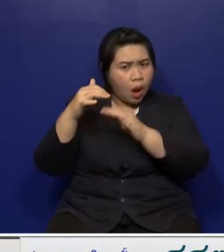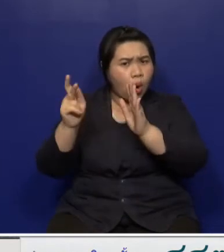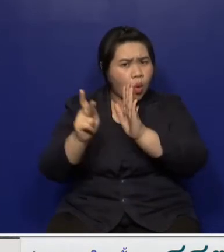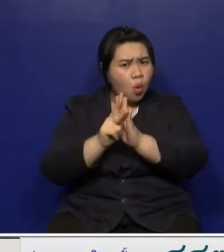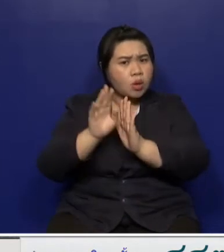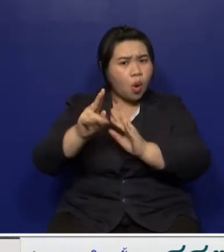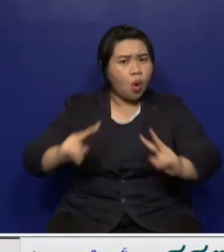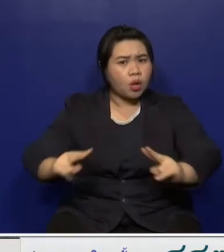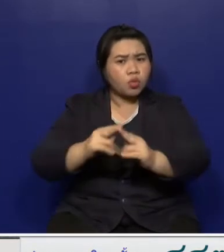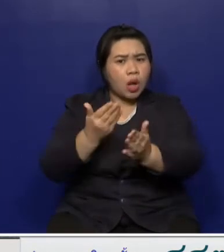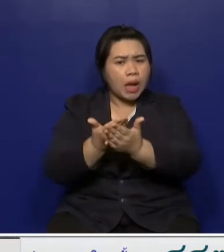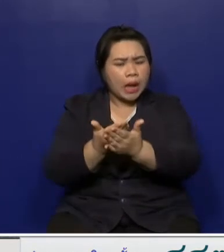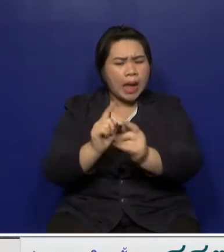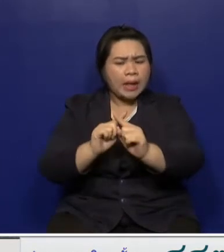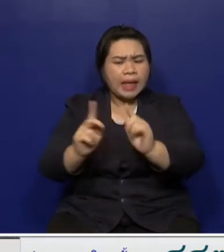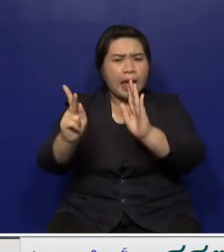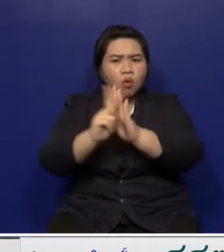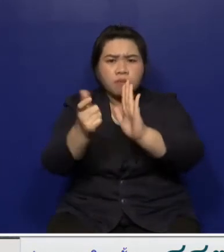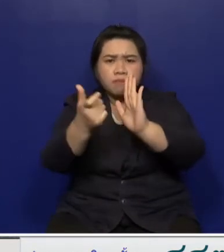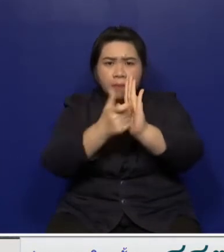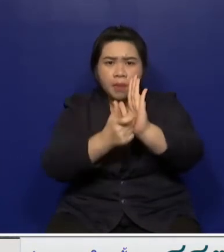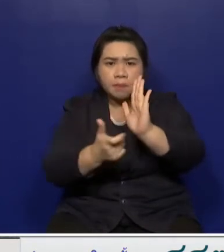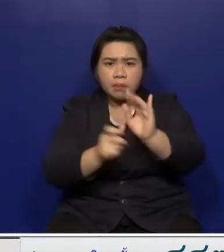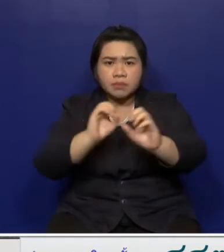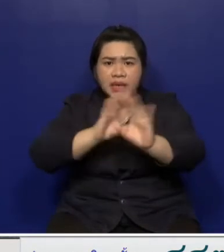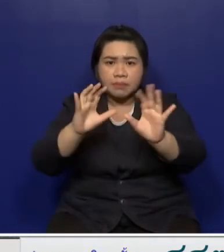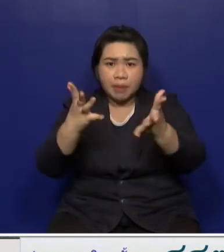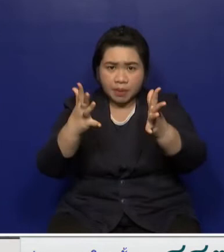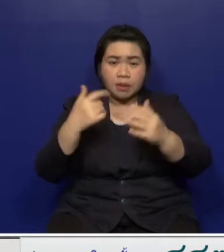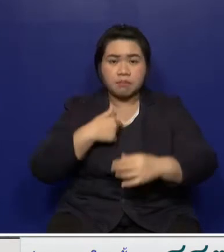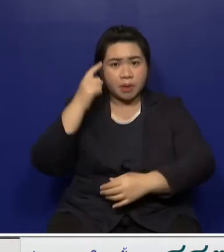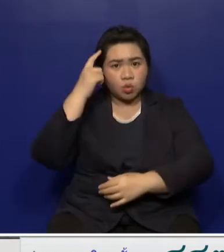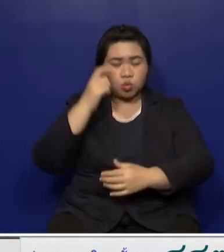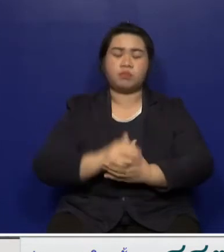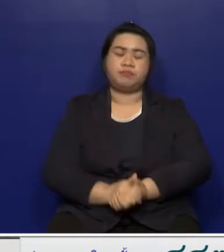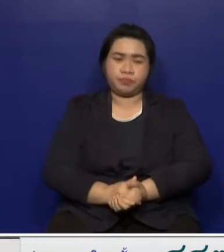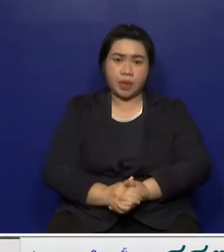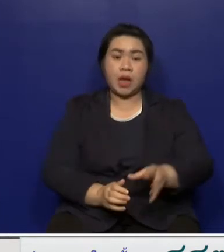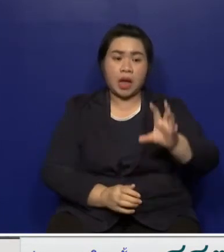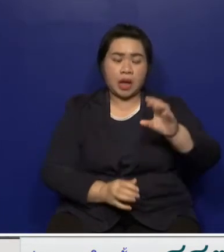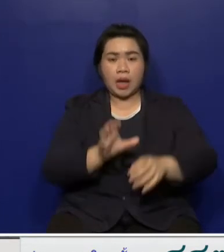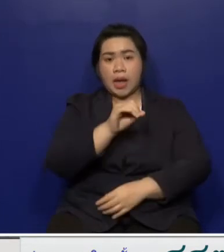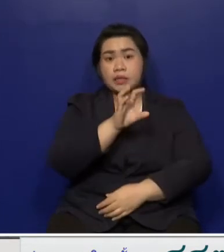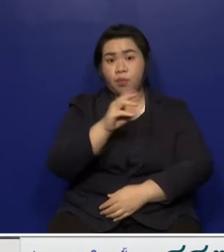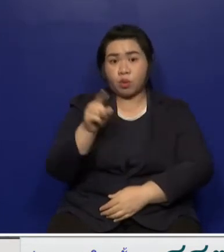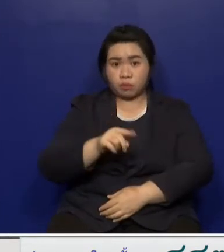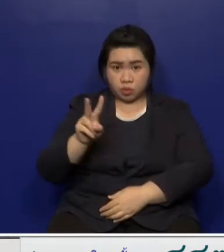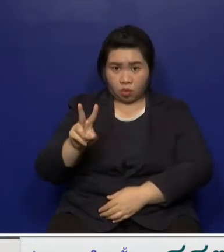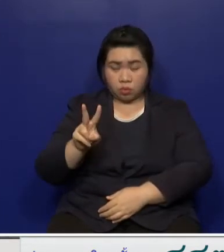ให้รัฐมอนีคร